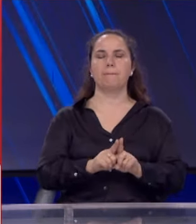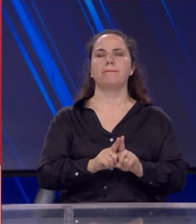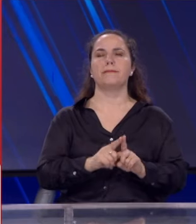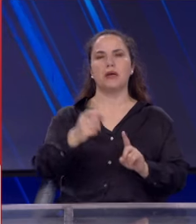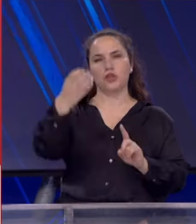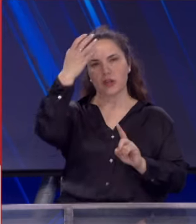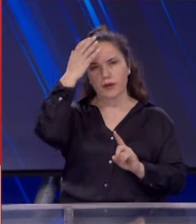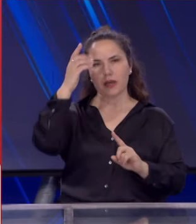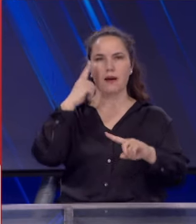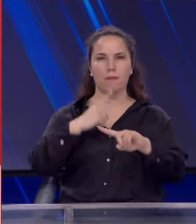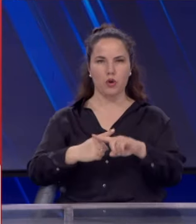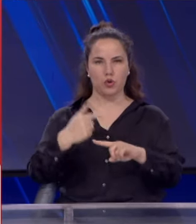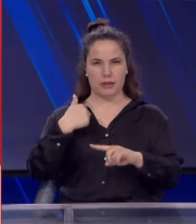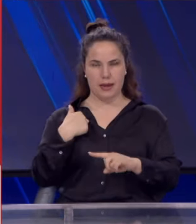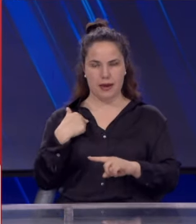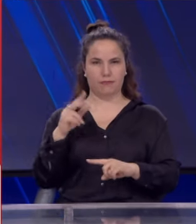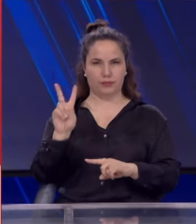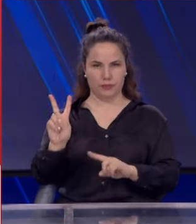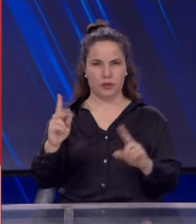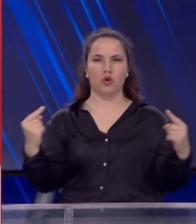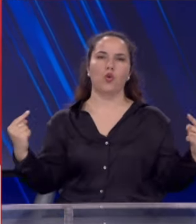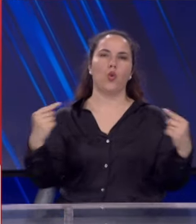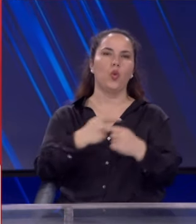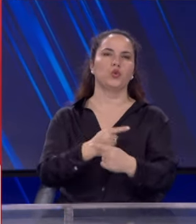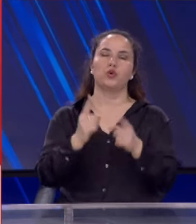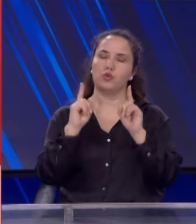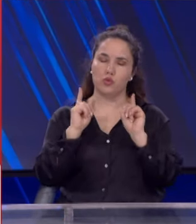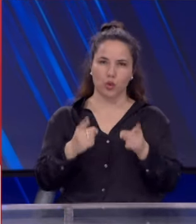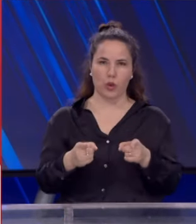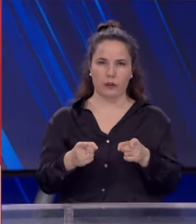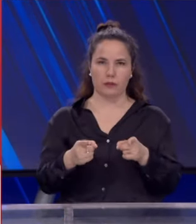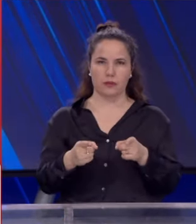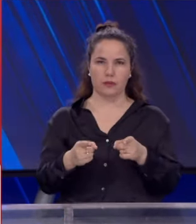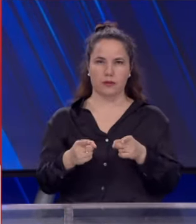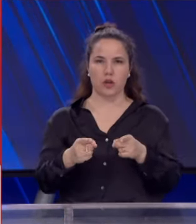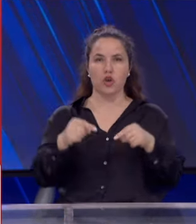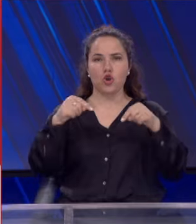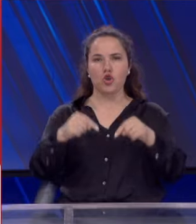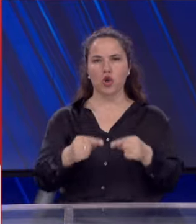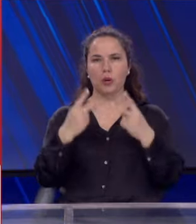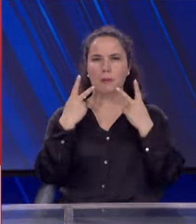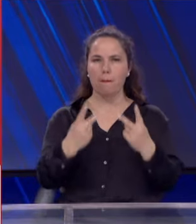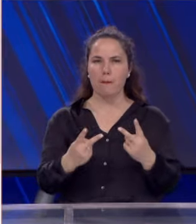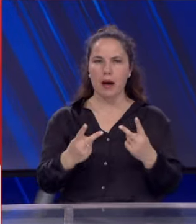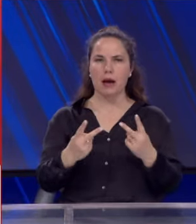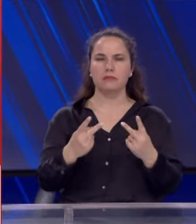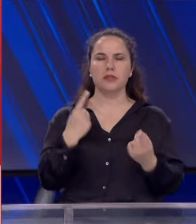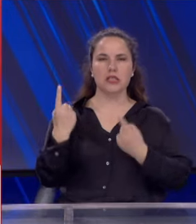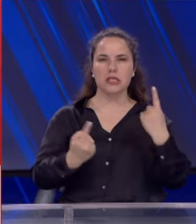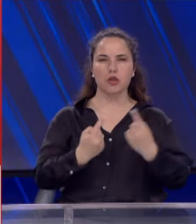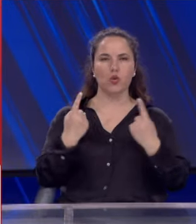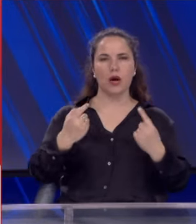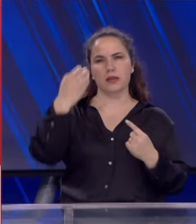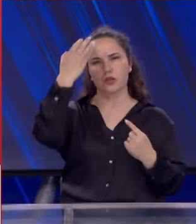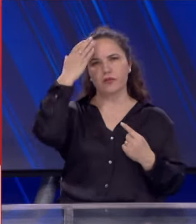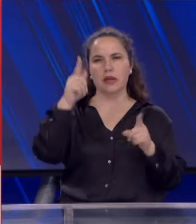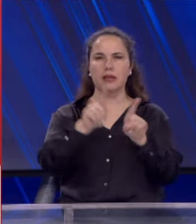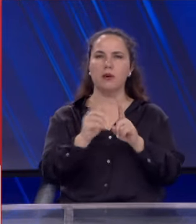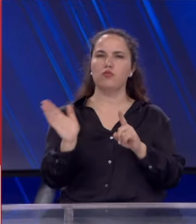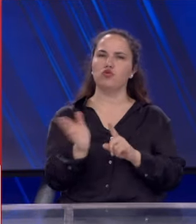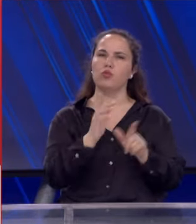papajtueshme me njëra tjetrën. Një pakicë që kontrollon pushtetin politik, pushtetin ekonomik, një shumicë